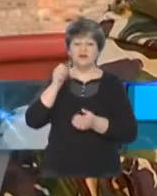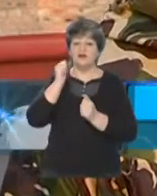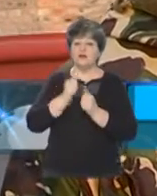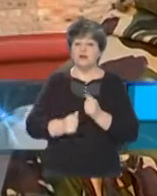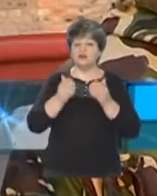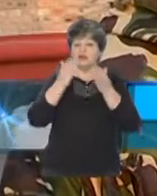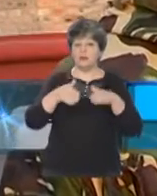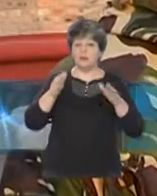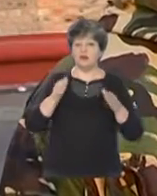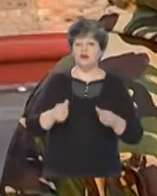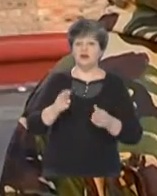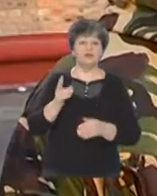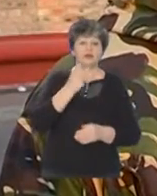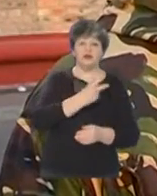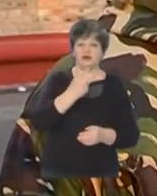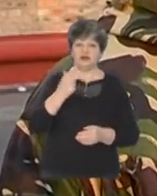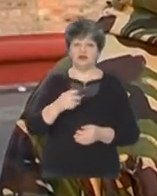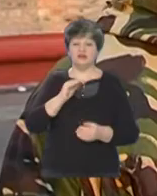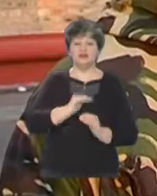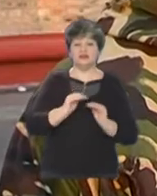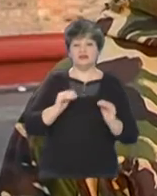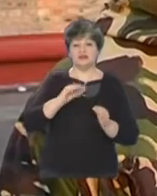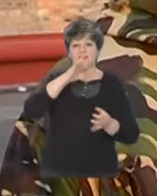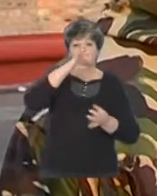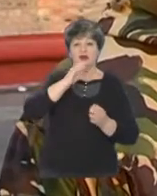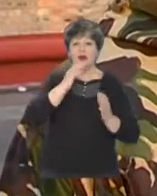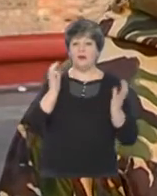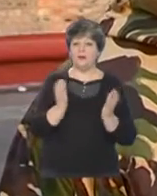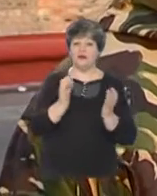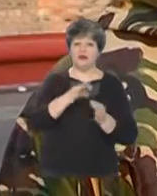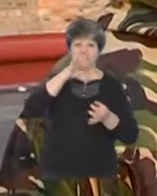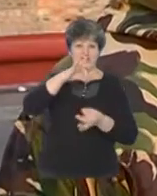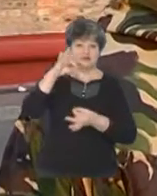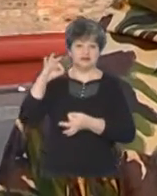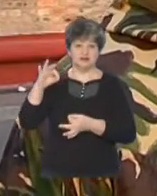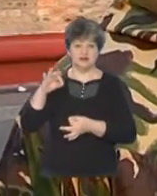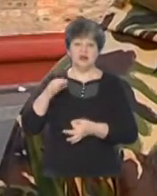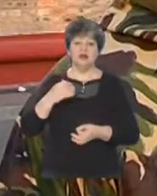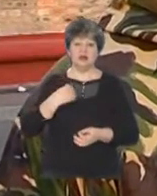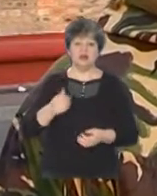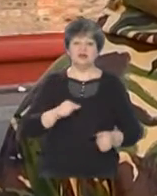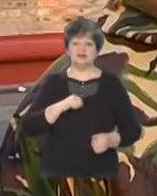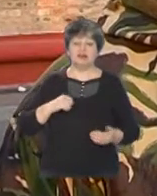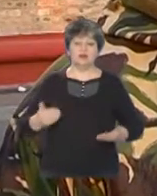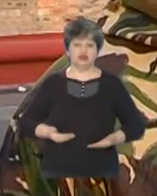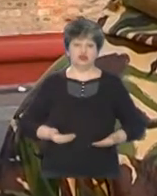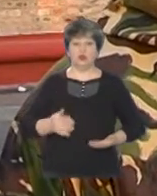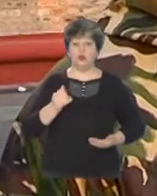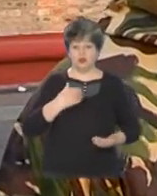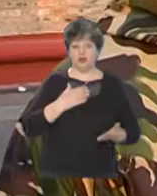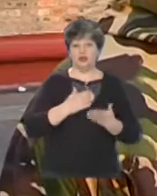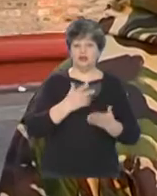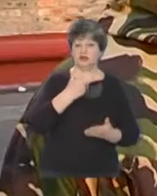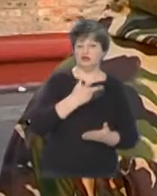кожній землянці по 2-3 оберіга таких от дитячі. Я сам живу, у мене в моєму кунгі штуки